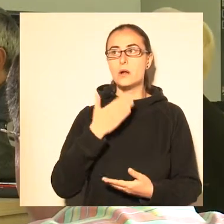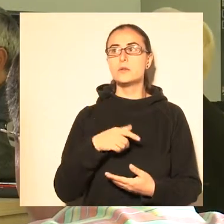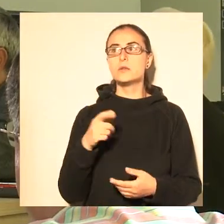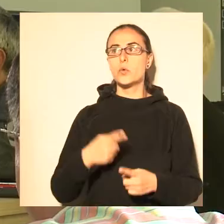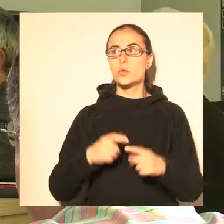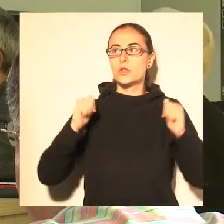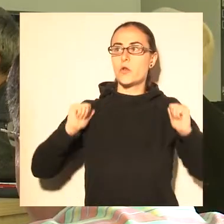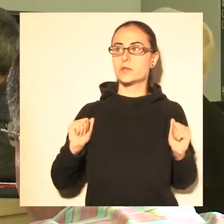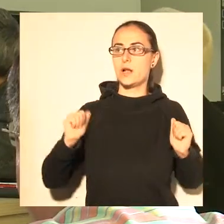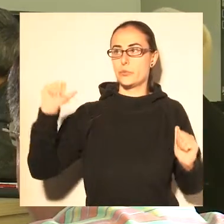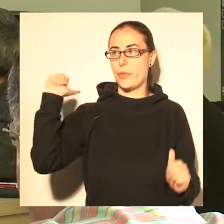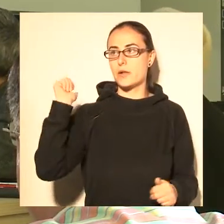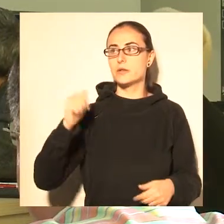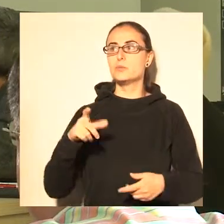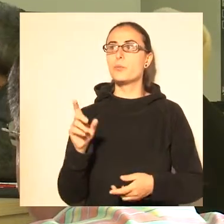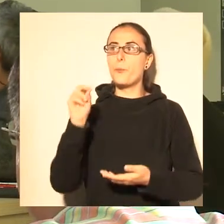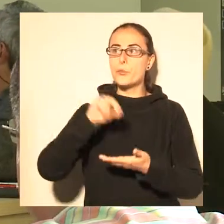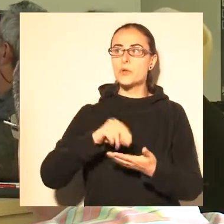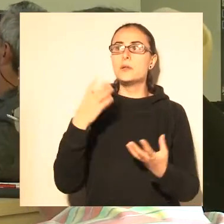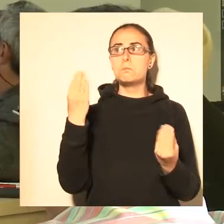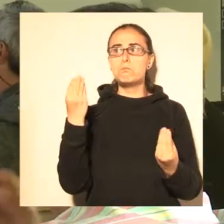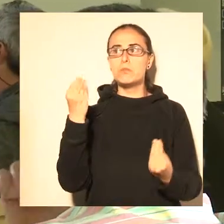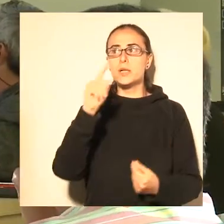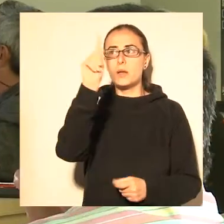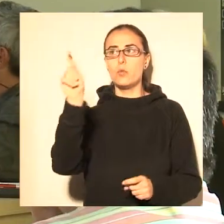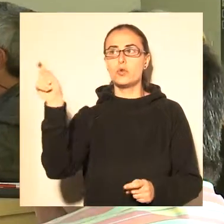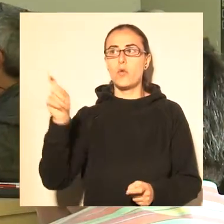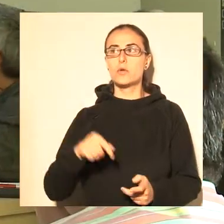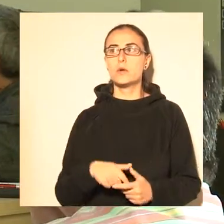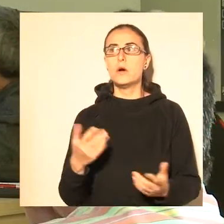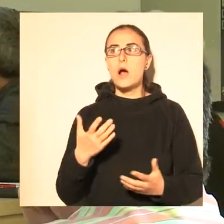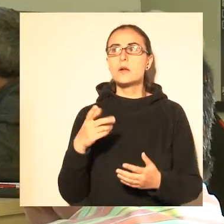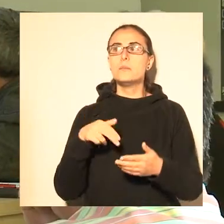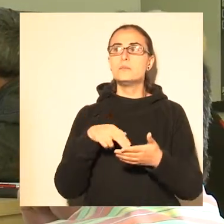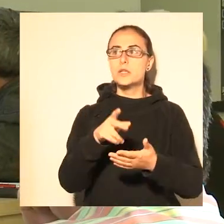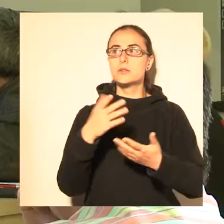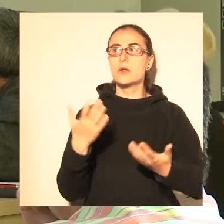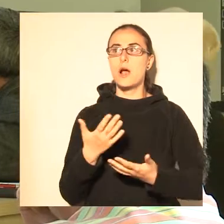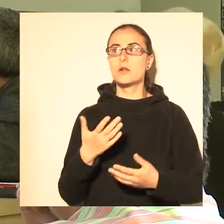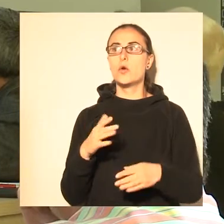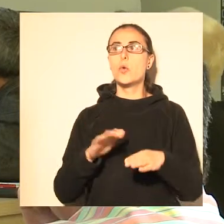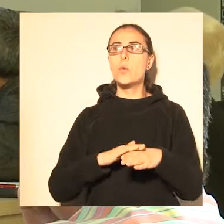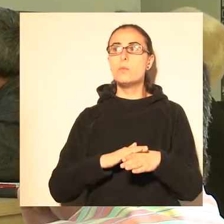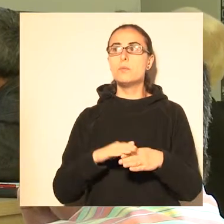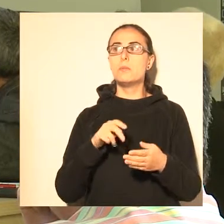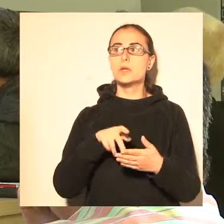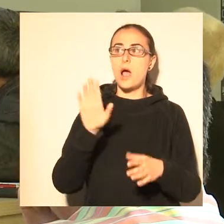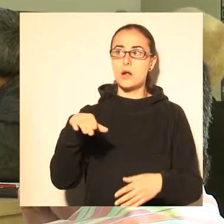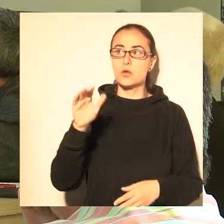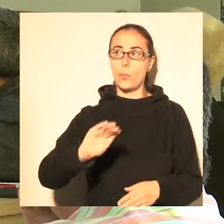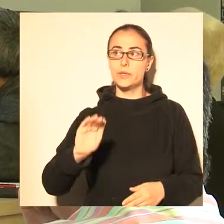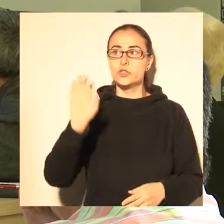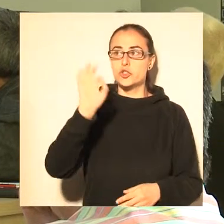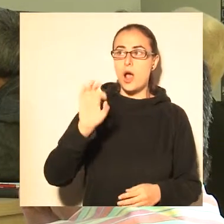școală cu ghiozdan în spate spun asta pentru că de multe ori sunt întrebat când mă duc după o sponsorizare și ceva Dar copiii ăștia Au